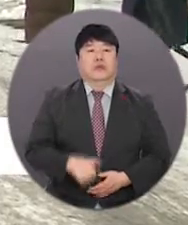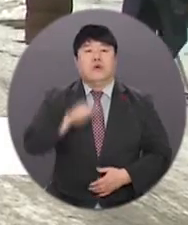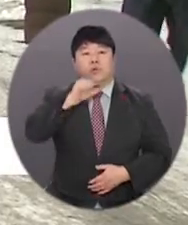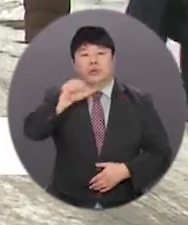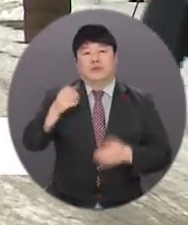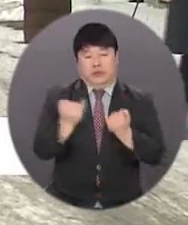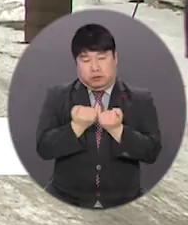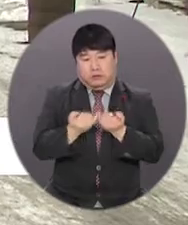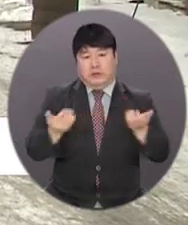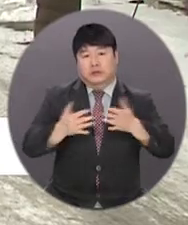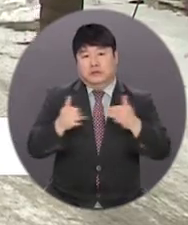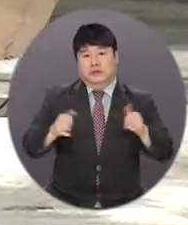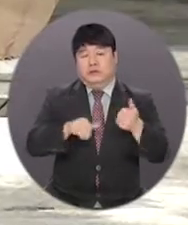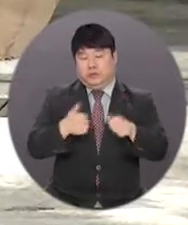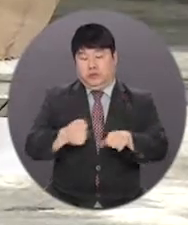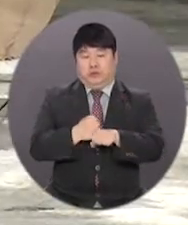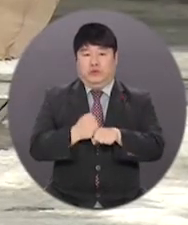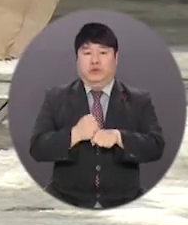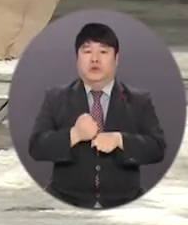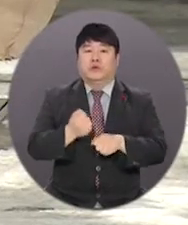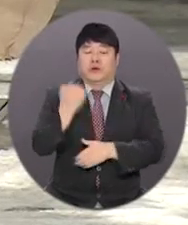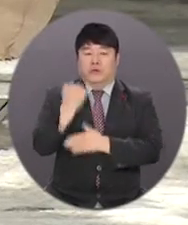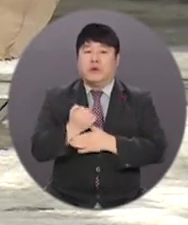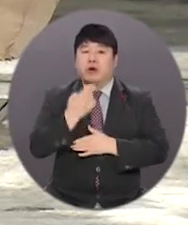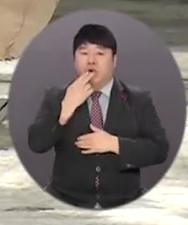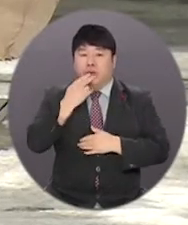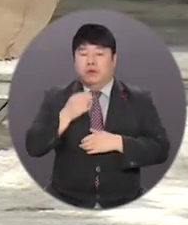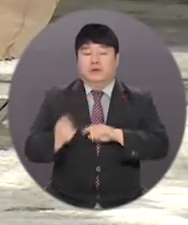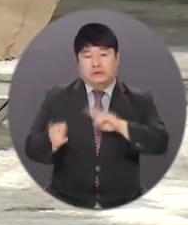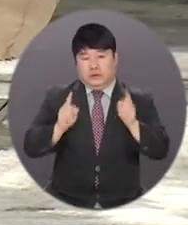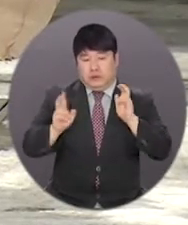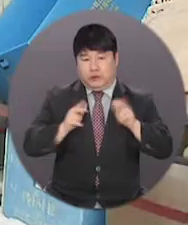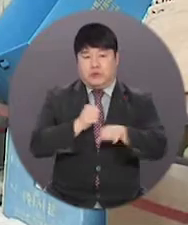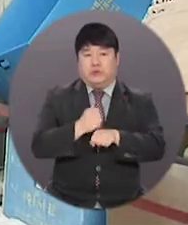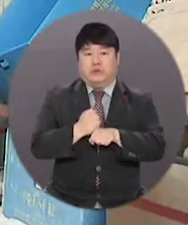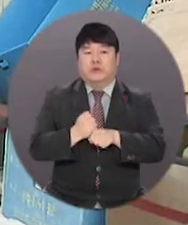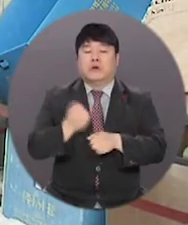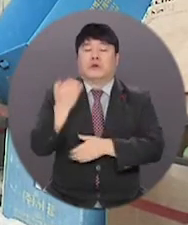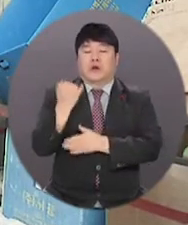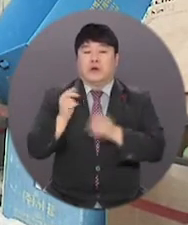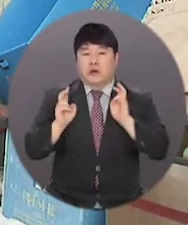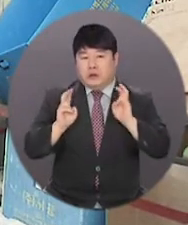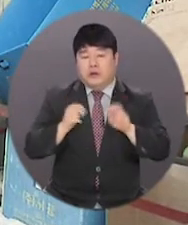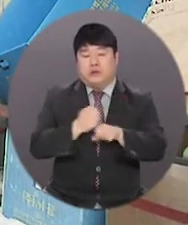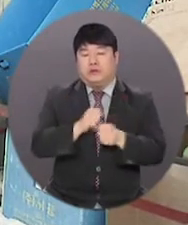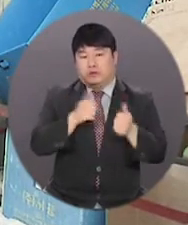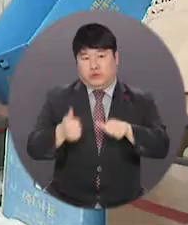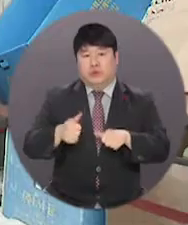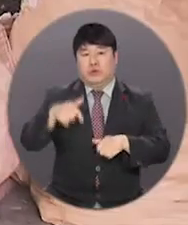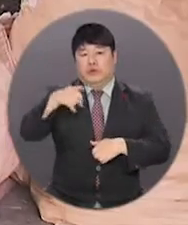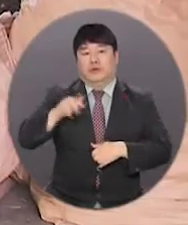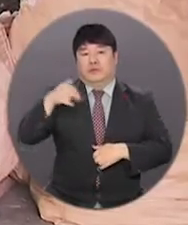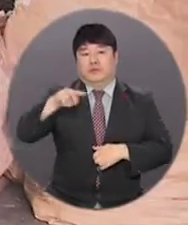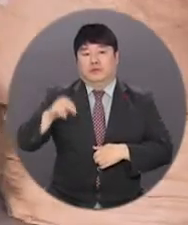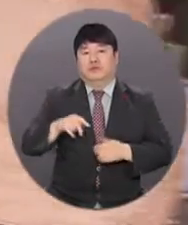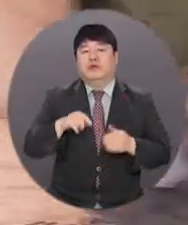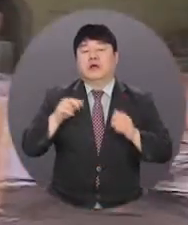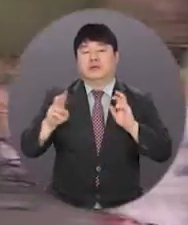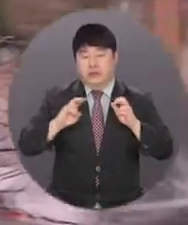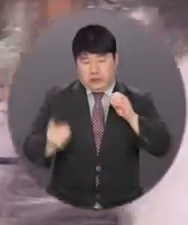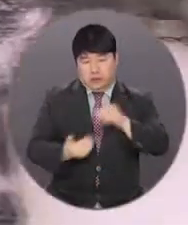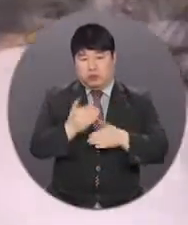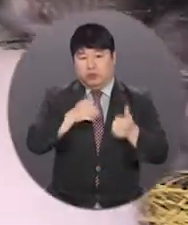50대 여성 노동자가 숨진 폐플라스틱 재생공장. 지난해 폐기물 처리 업체에서 고 김재순 씨가 산업재해로 사망한